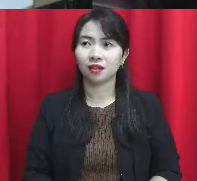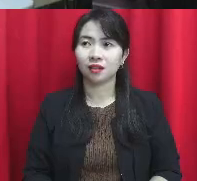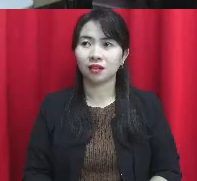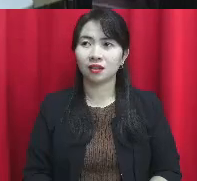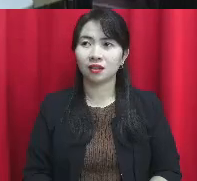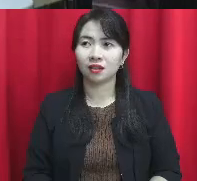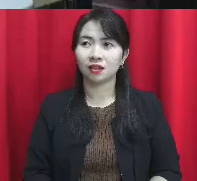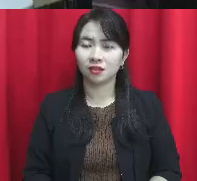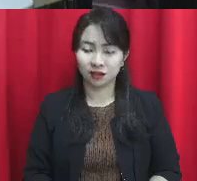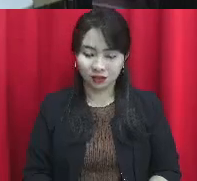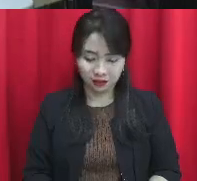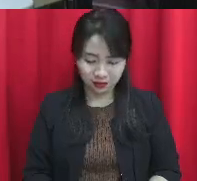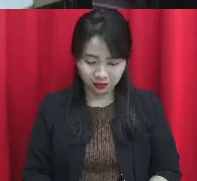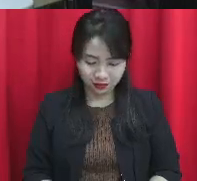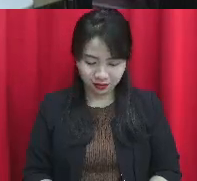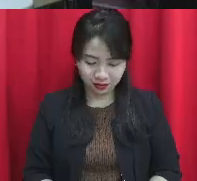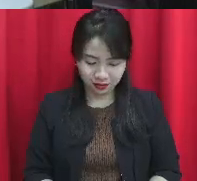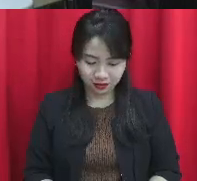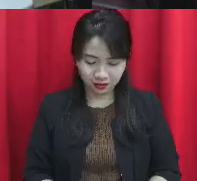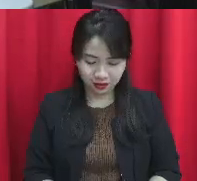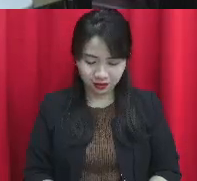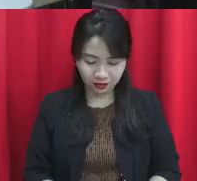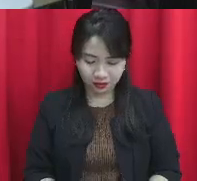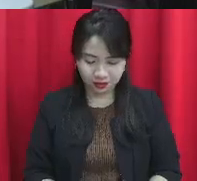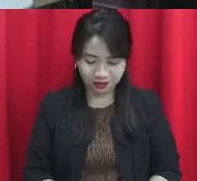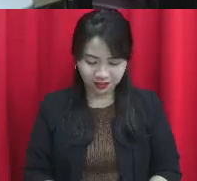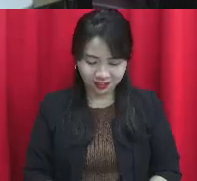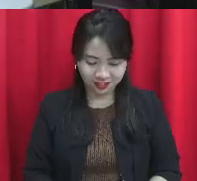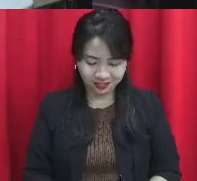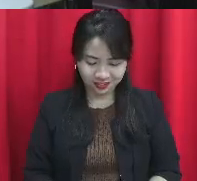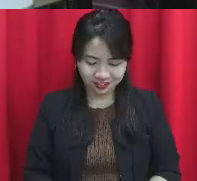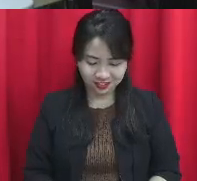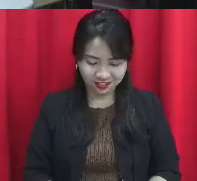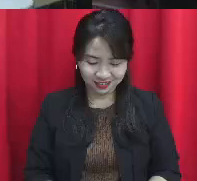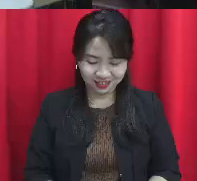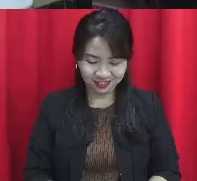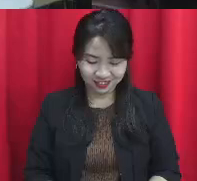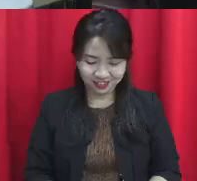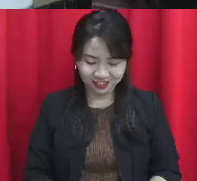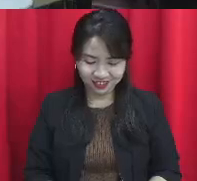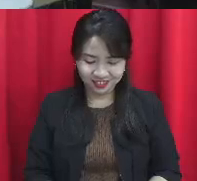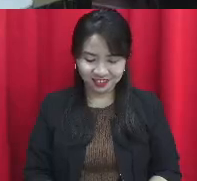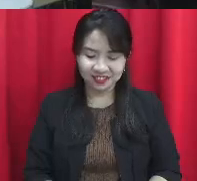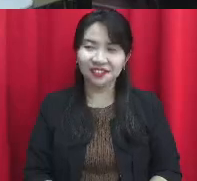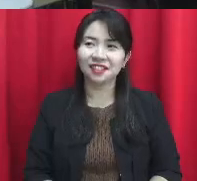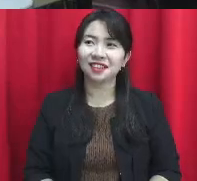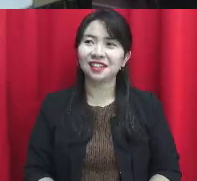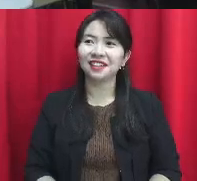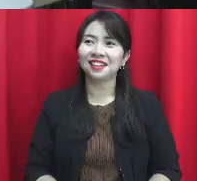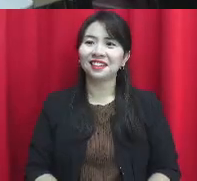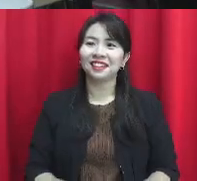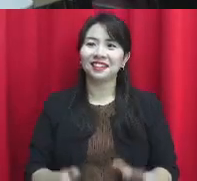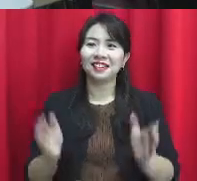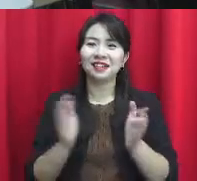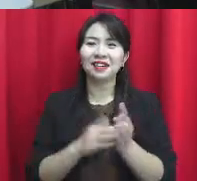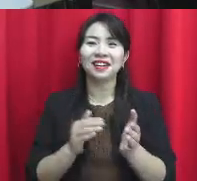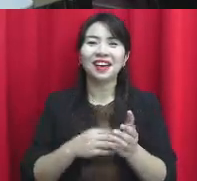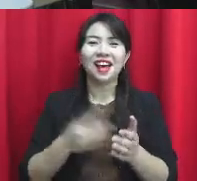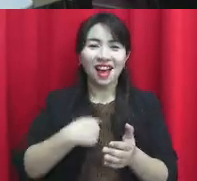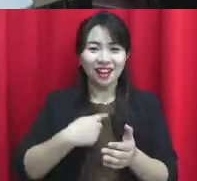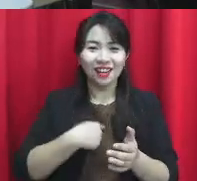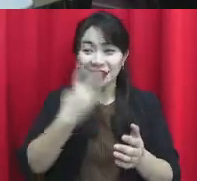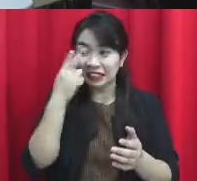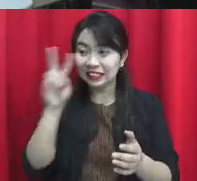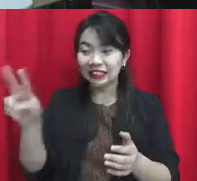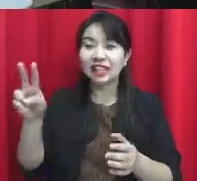si pukin mo baka mamatay ha you see sana nadulot sa ganon kaya